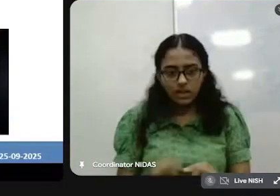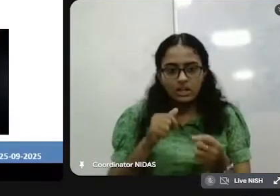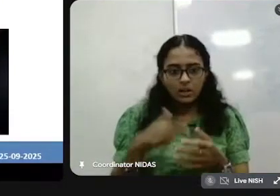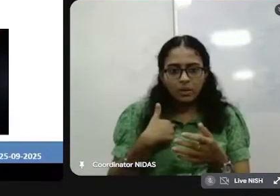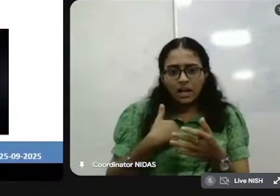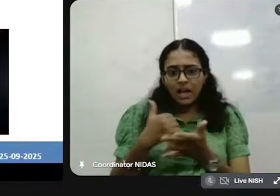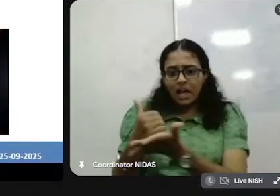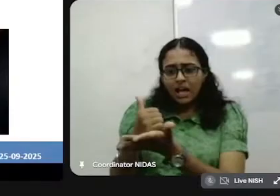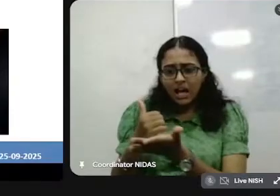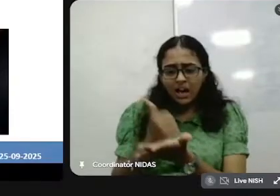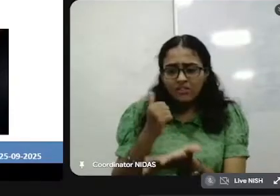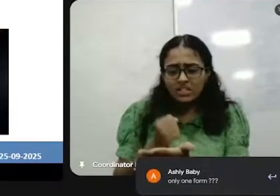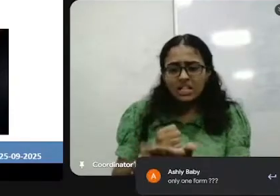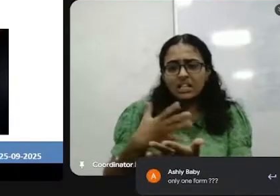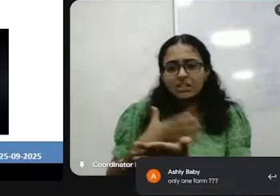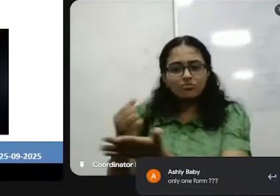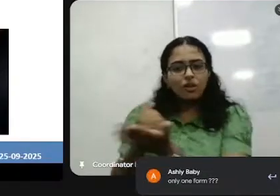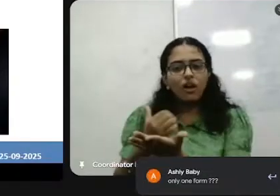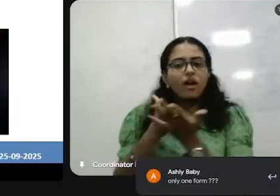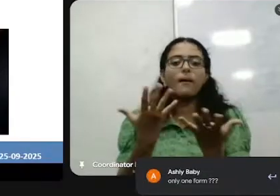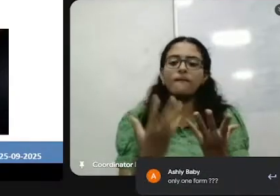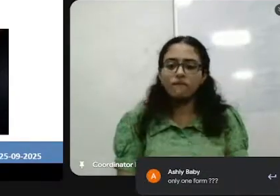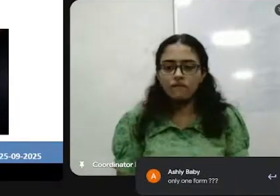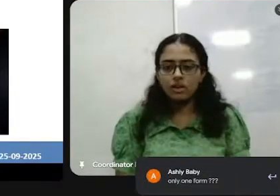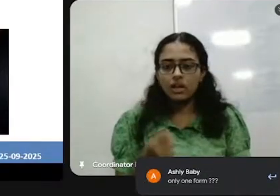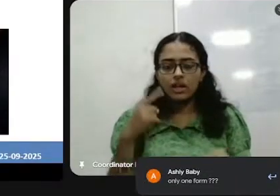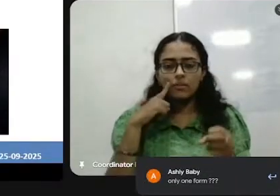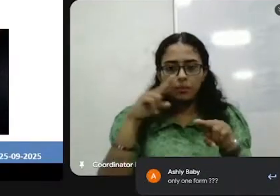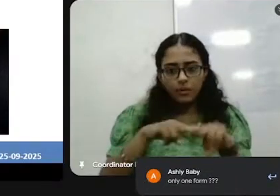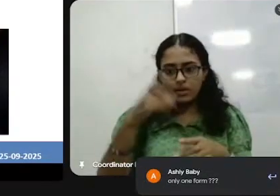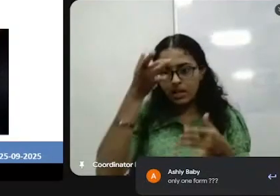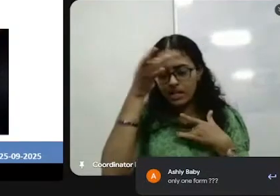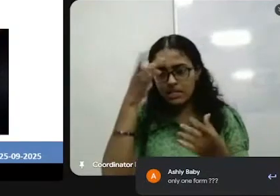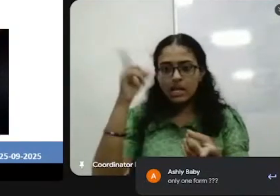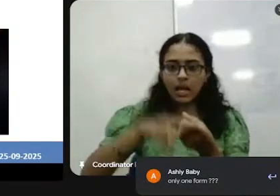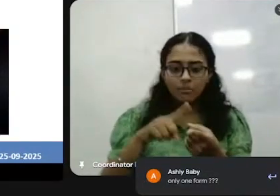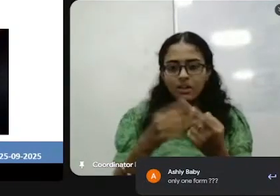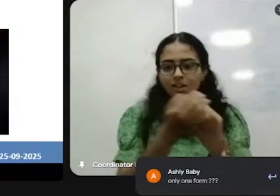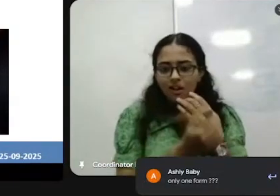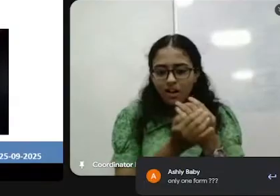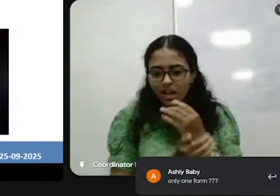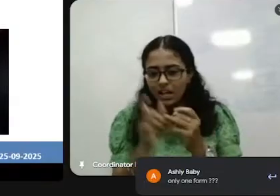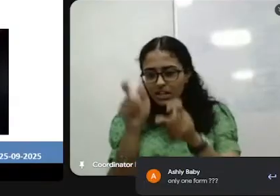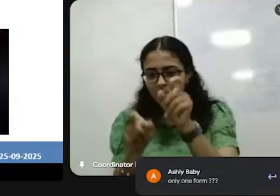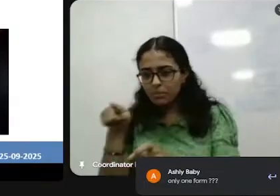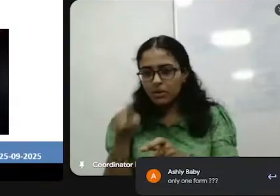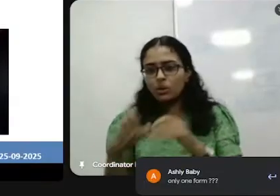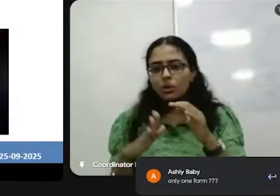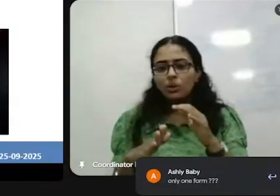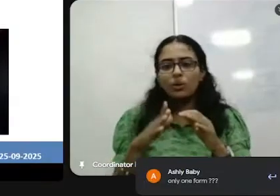ആൾക്കാരുമായിട്ട് എപ്പോഴും നമ്മൾ കോണ്ടാക്ട് വെക്കുക. അതേപോലെ സ്ട്രോക്ക് വന്ന ആളെ നോക്കുന്ന ആൾക്കാർക്കും ഇടയ്ക്കൊരു ബ്രേക്കിന്റെ ആവശ്യം